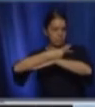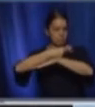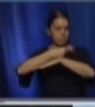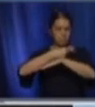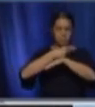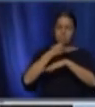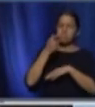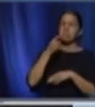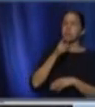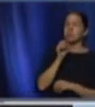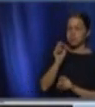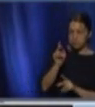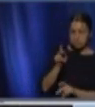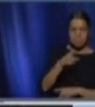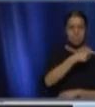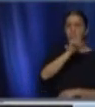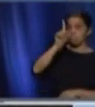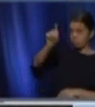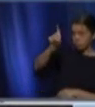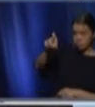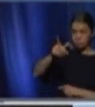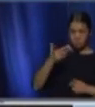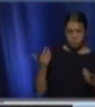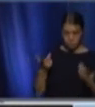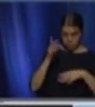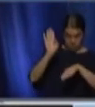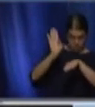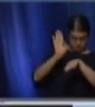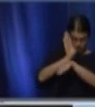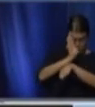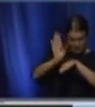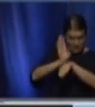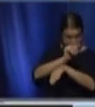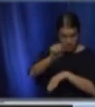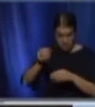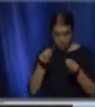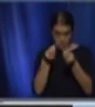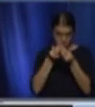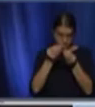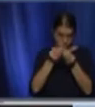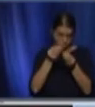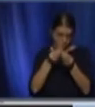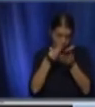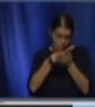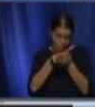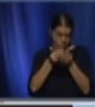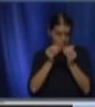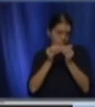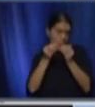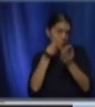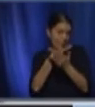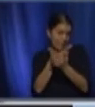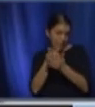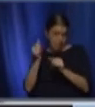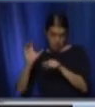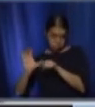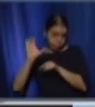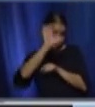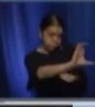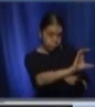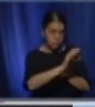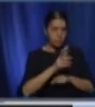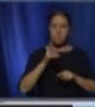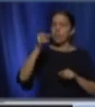aucune province qui a donné davantage d'aide aux entreprises que le Québec, et cela de loin. Et nous allons continuer de ce